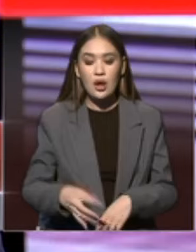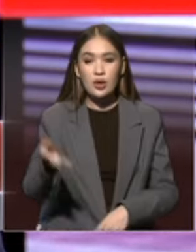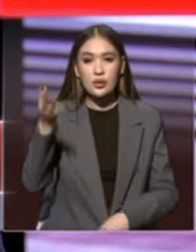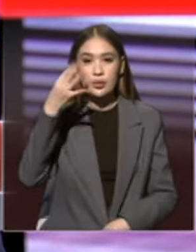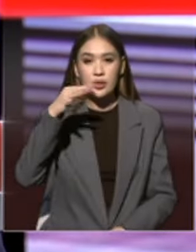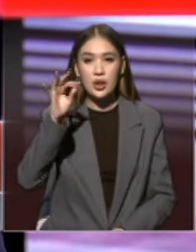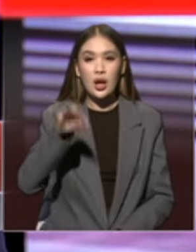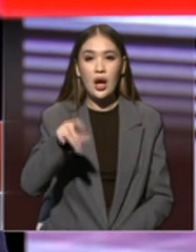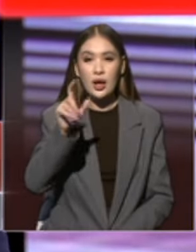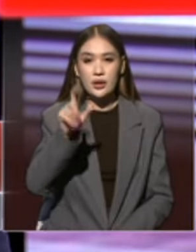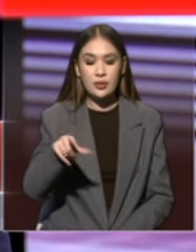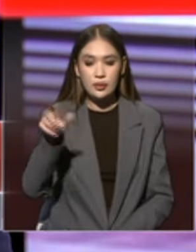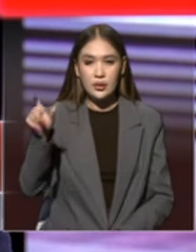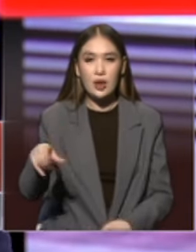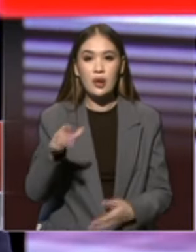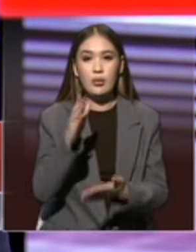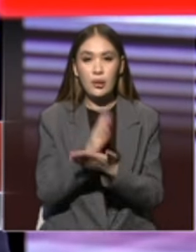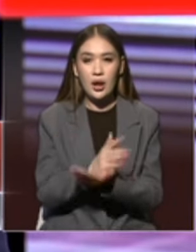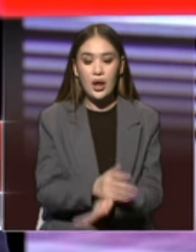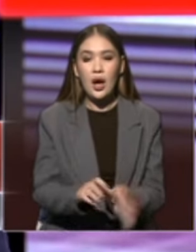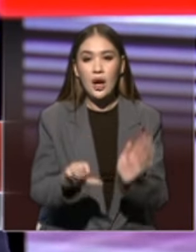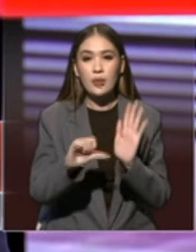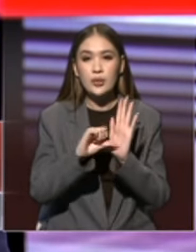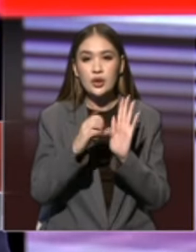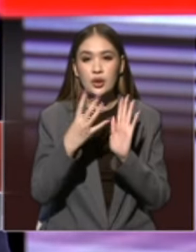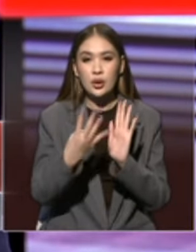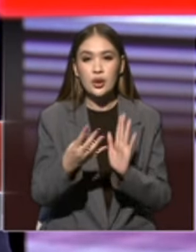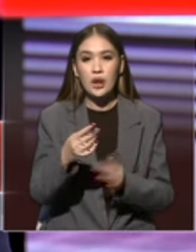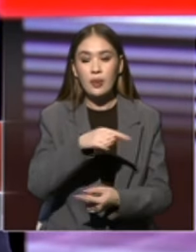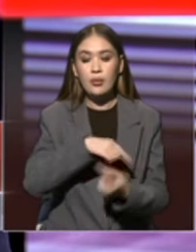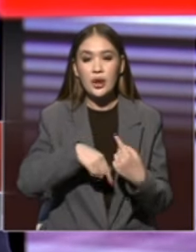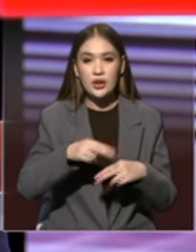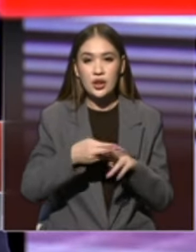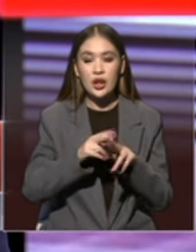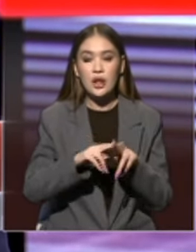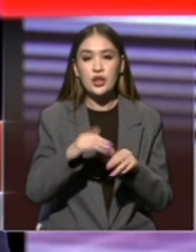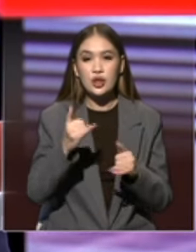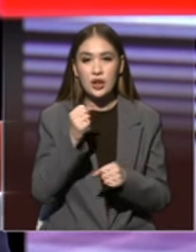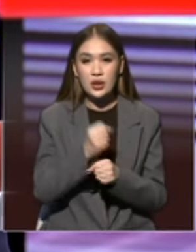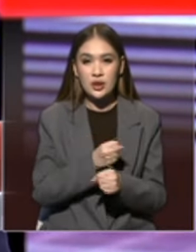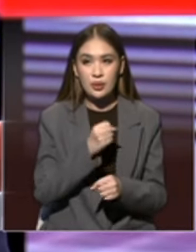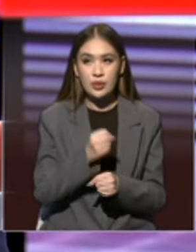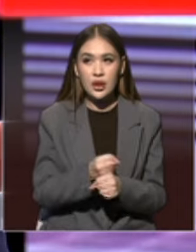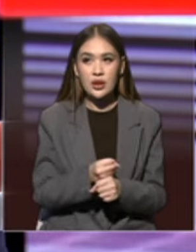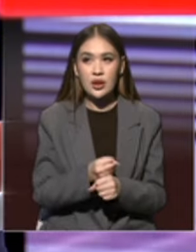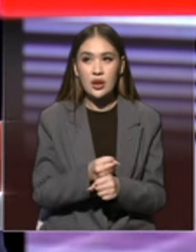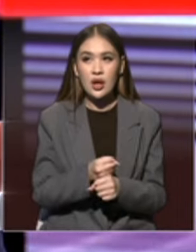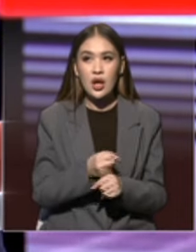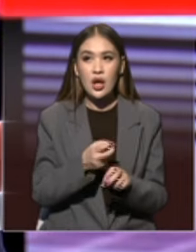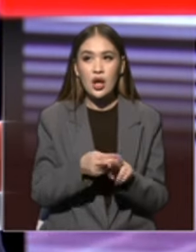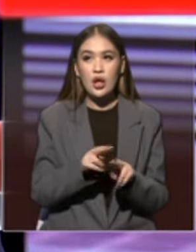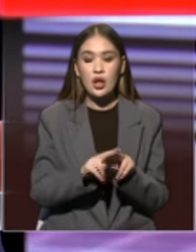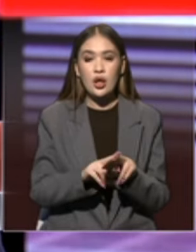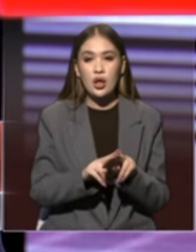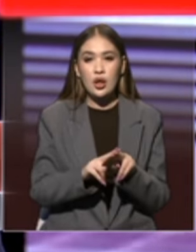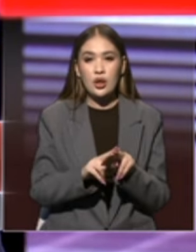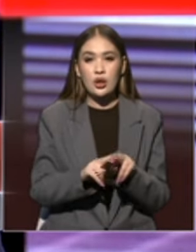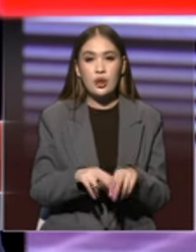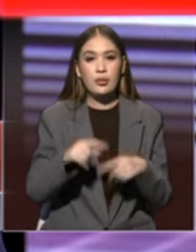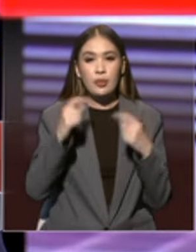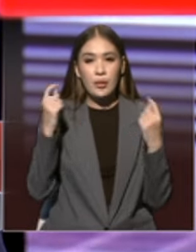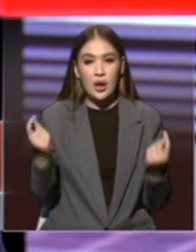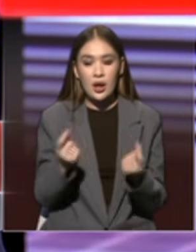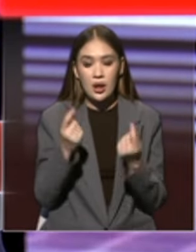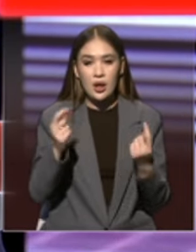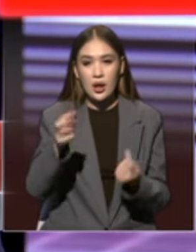бар өздері. Қазіргі таңда 64 компания жасалынып отыр. Ол жақта 306 маман жұмылдырылған, бірақ ол аз енді